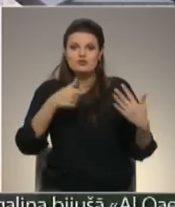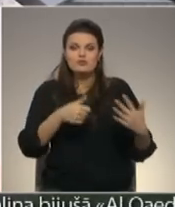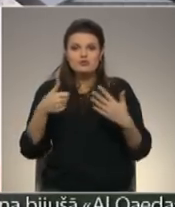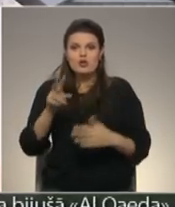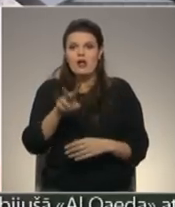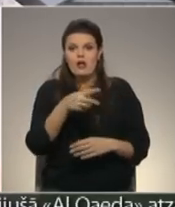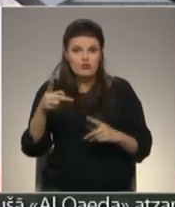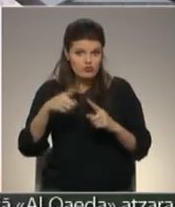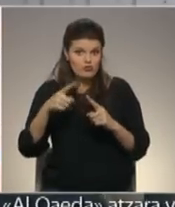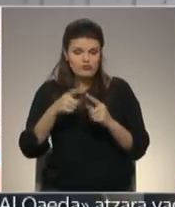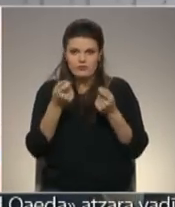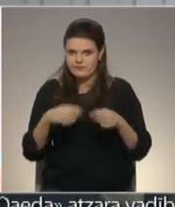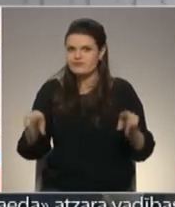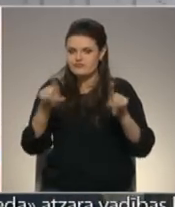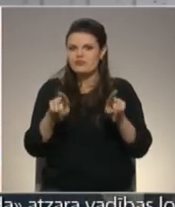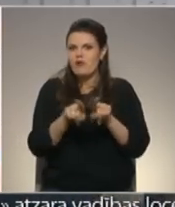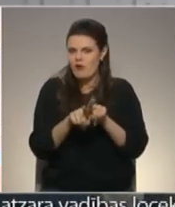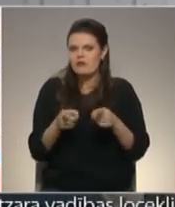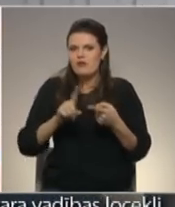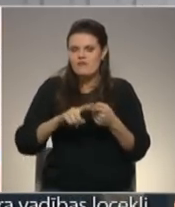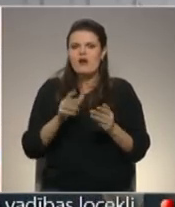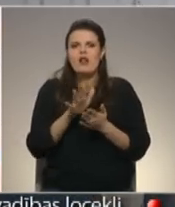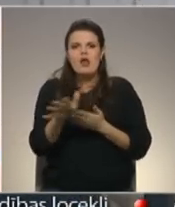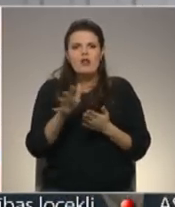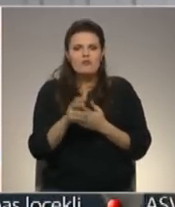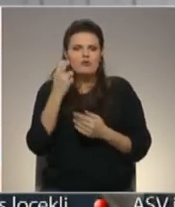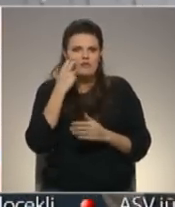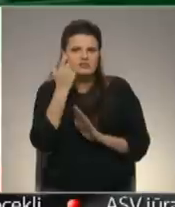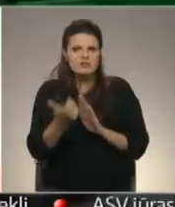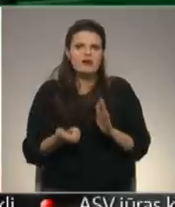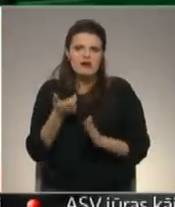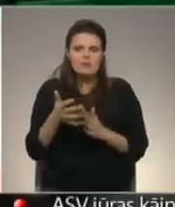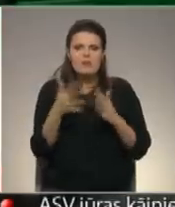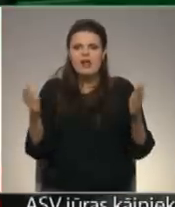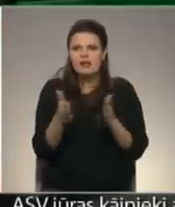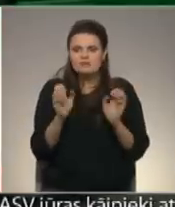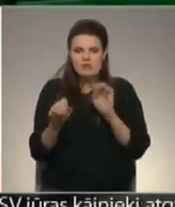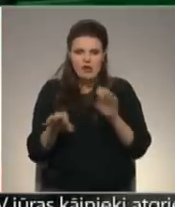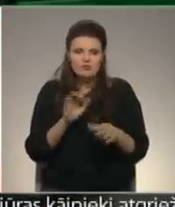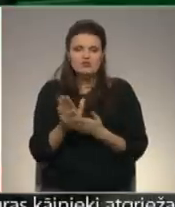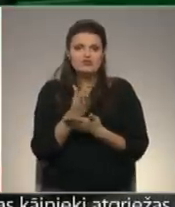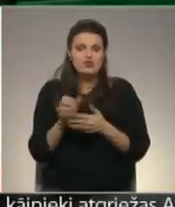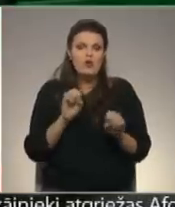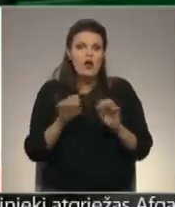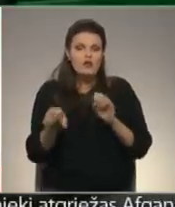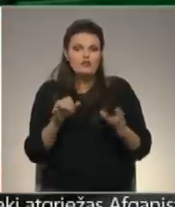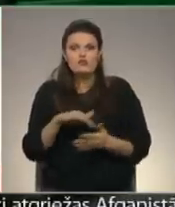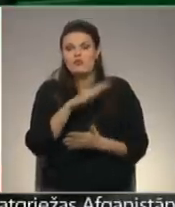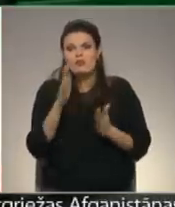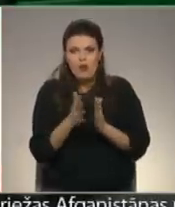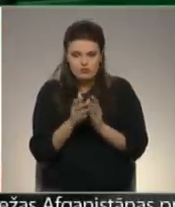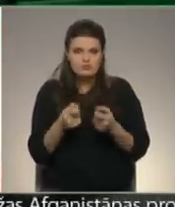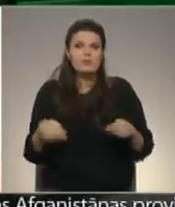64,66 eiro tonnā. Tas attiecas arī uz nolietotām riepām un liela izmēra atkritumiem. Šķiroto atkritumu daudzums